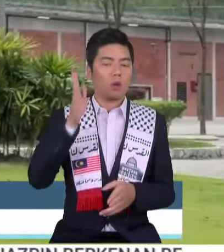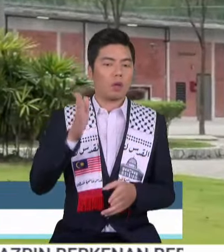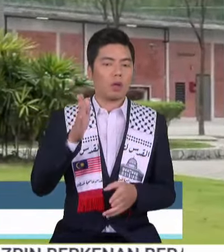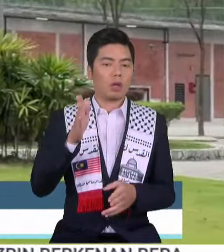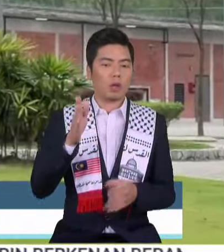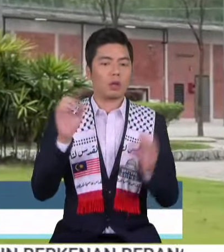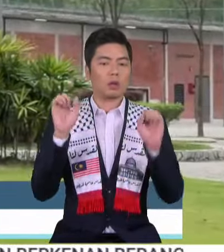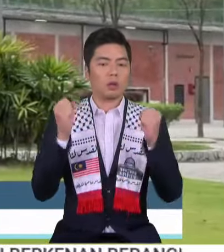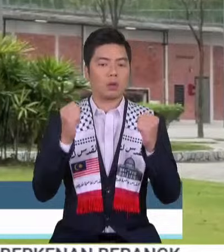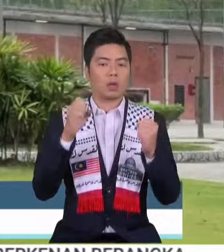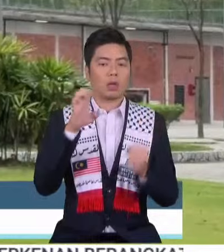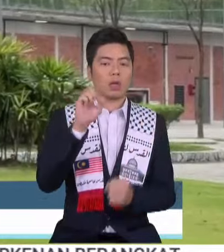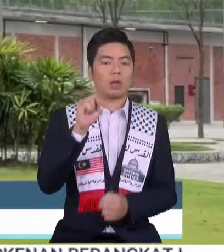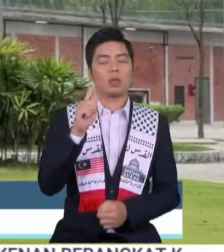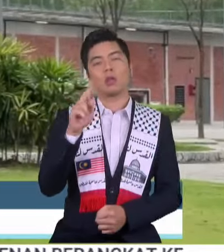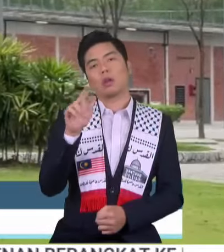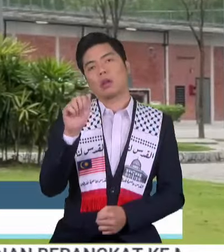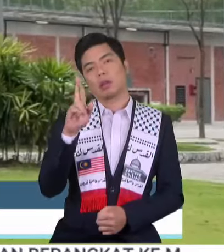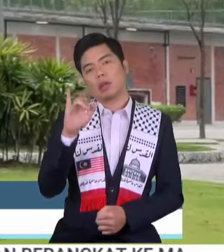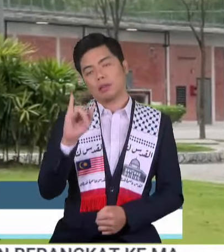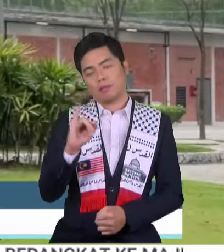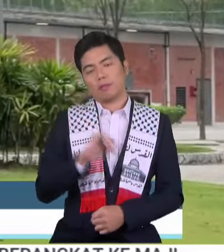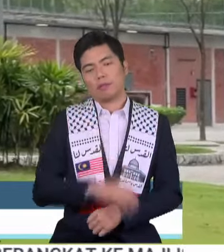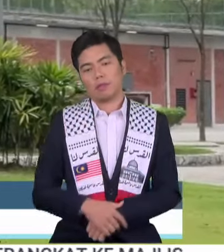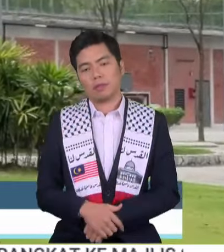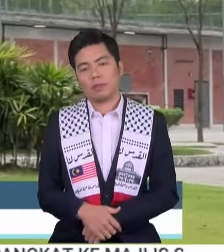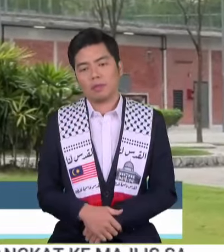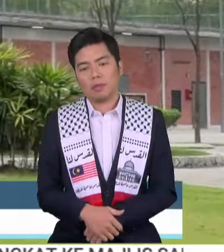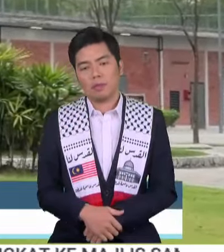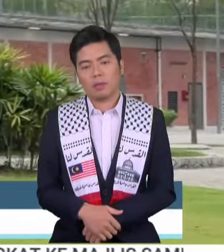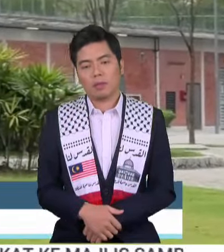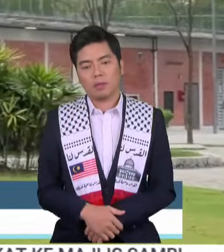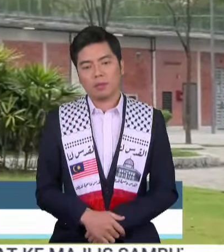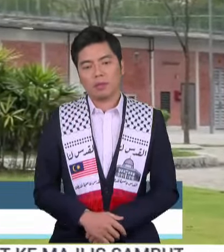Pusat Sukan Estuari Iskandar Puteri.